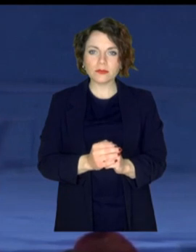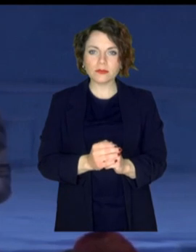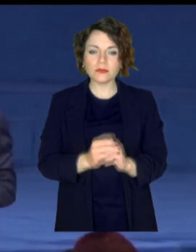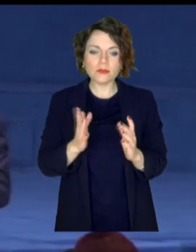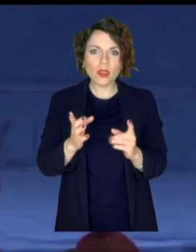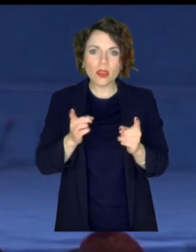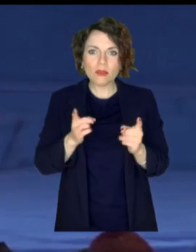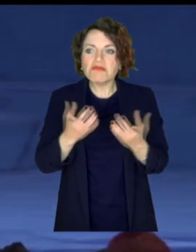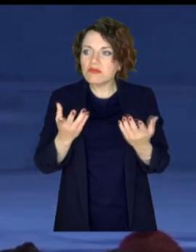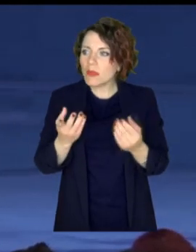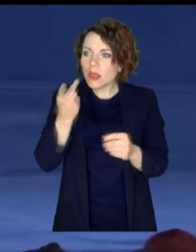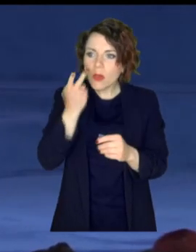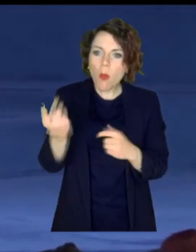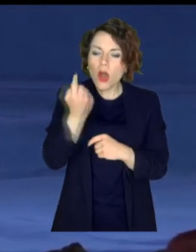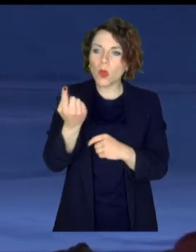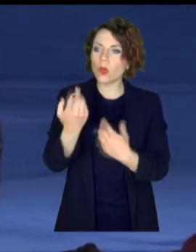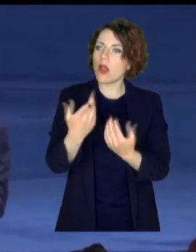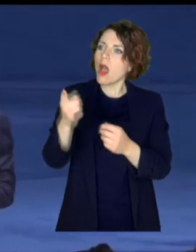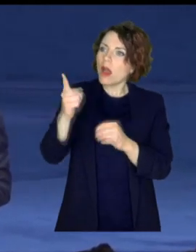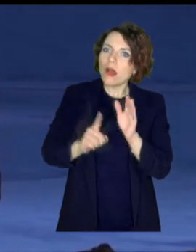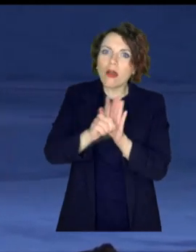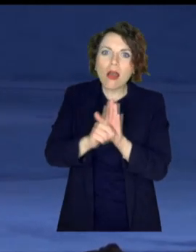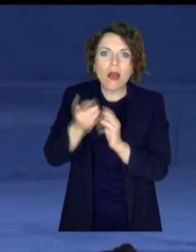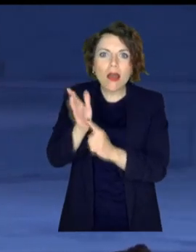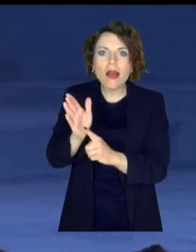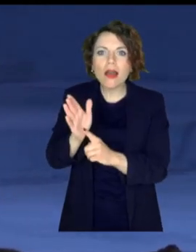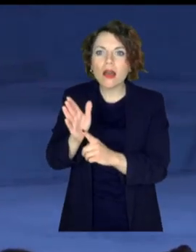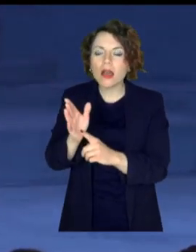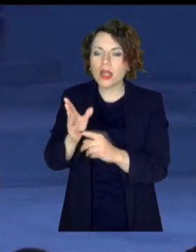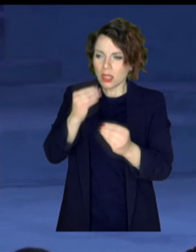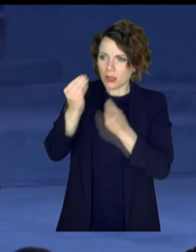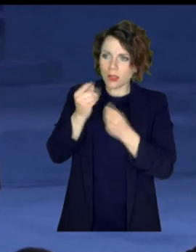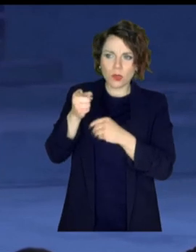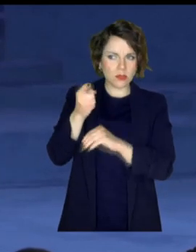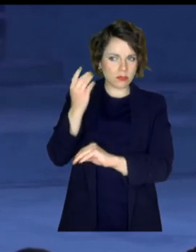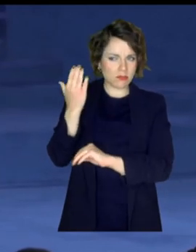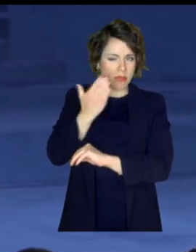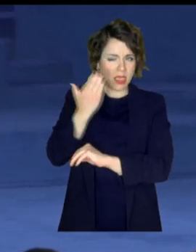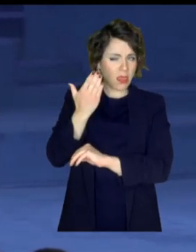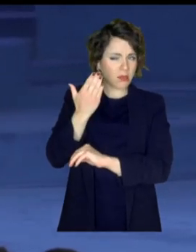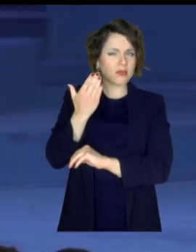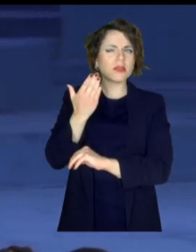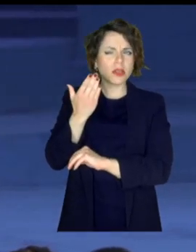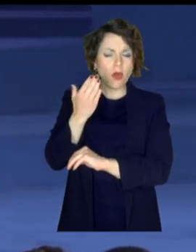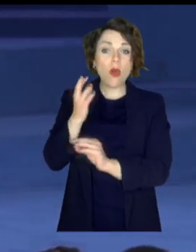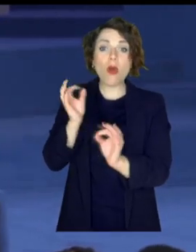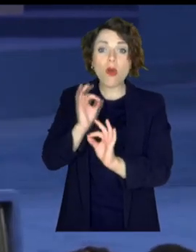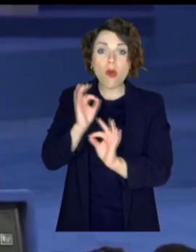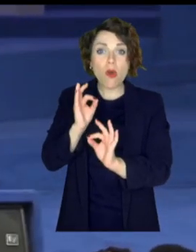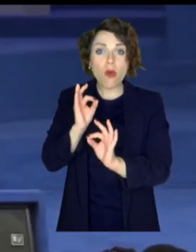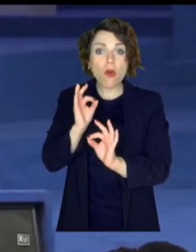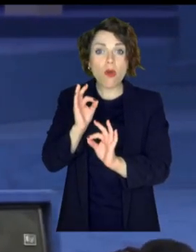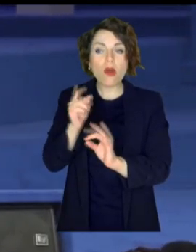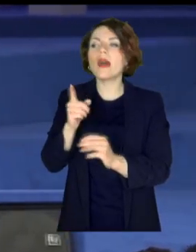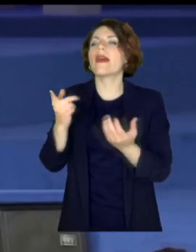Così che quando vediamo alcuni che hanno successo, pensiamo che o stanno facendo qualcosa di sbagliato, o